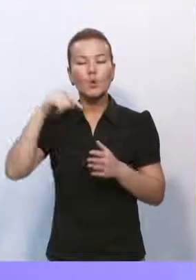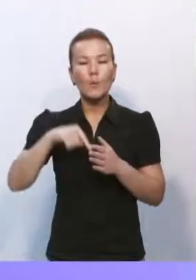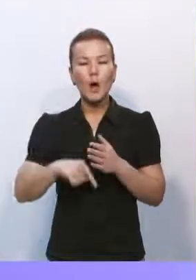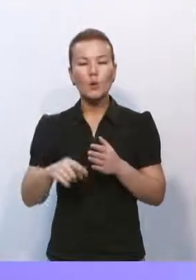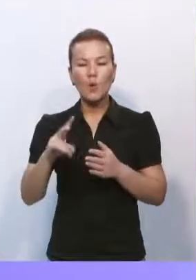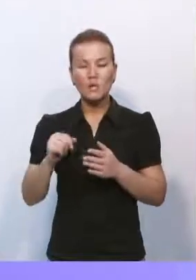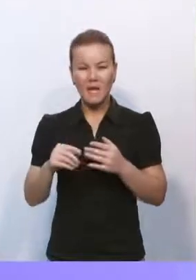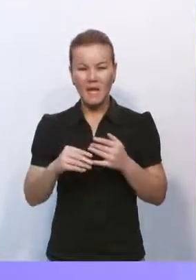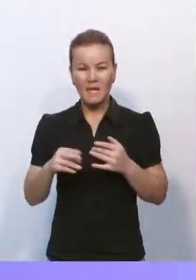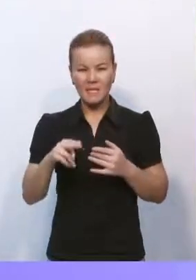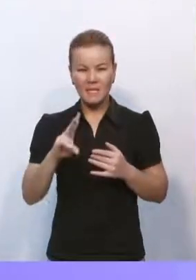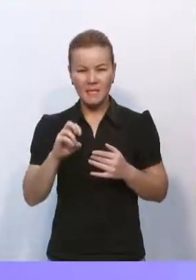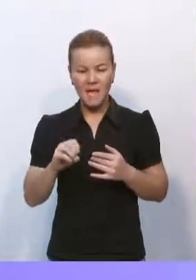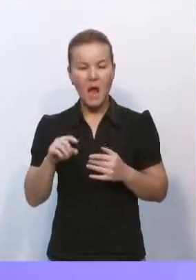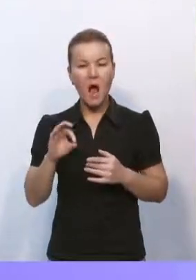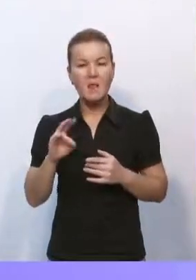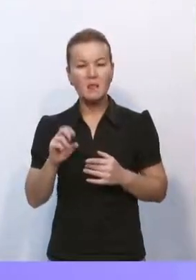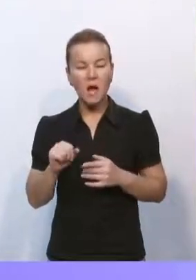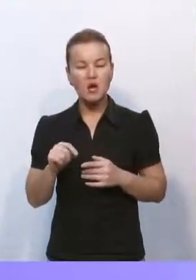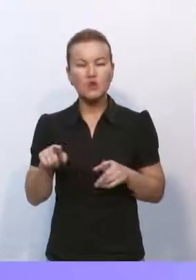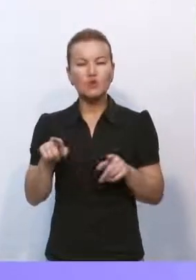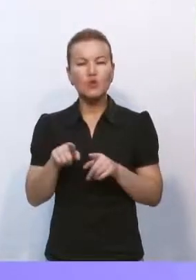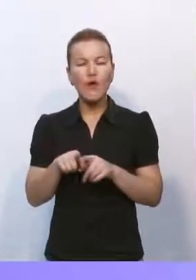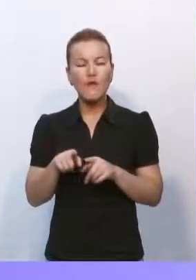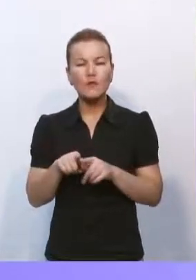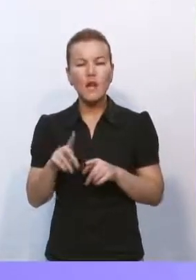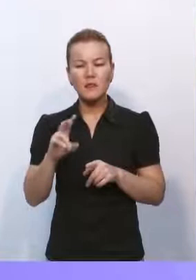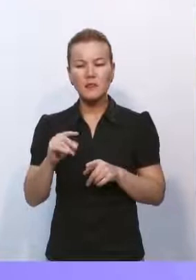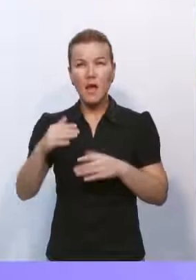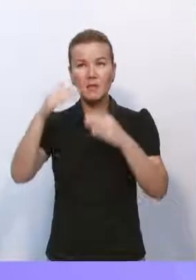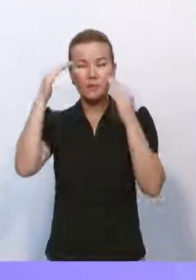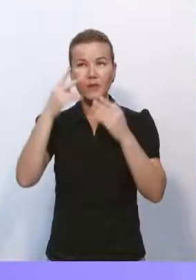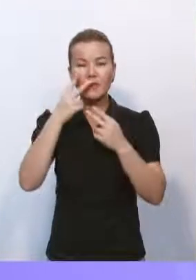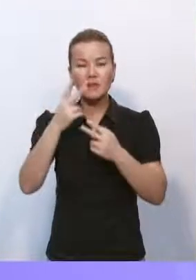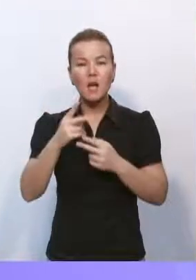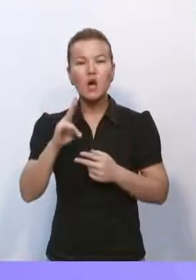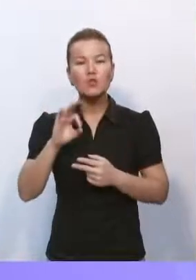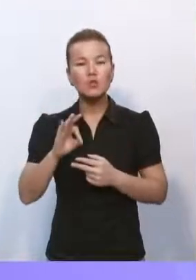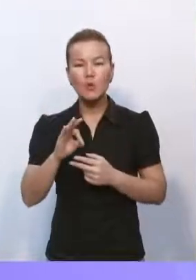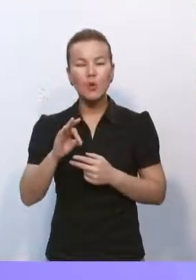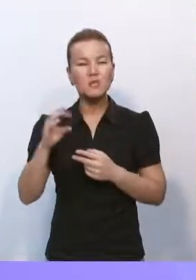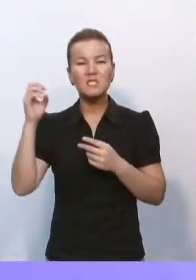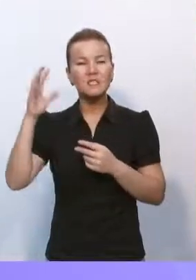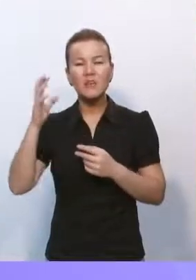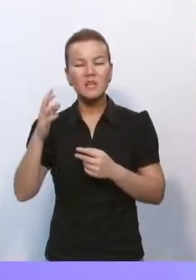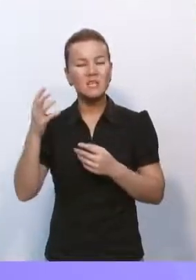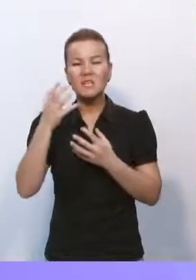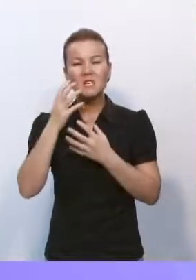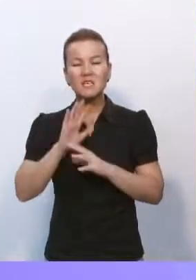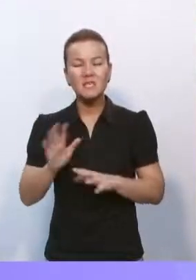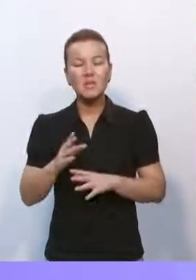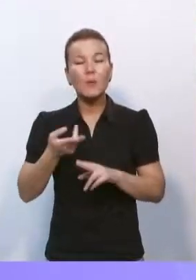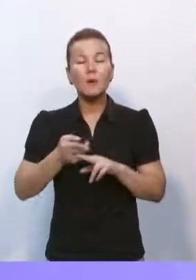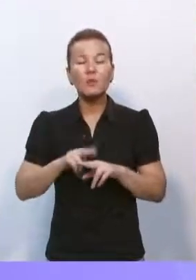Глубоко на дне она, словно на небе видна, но не светит и не греет, потому